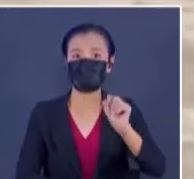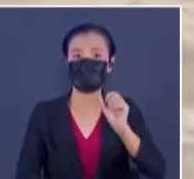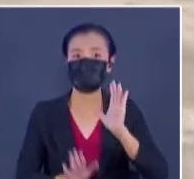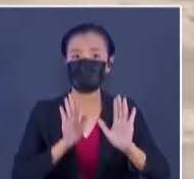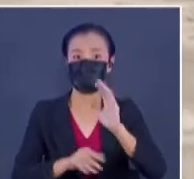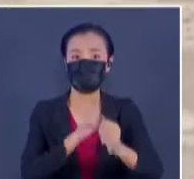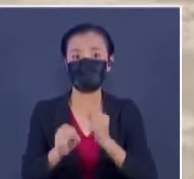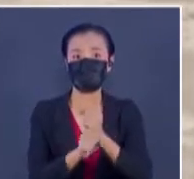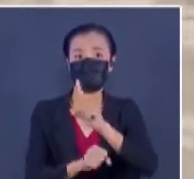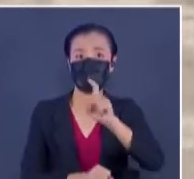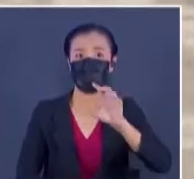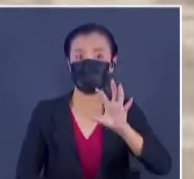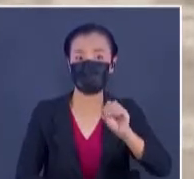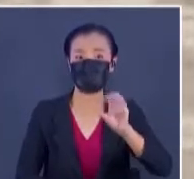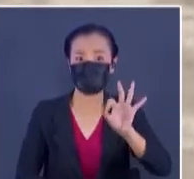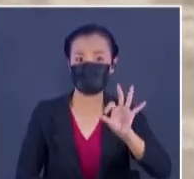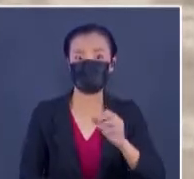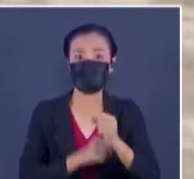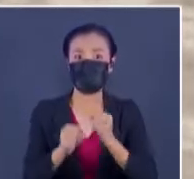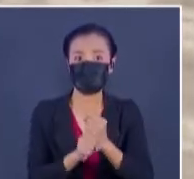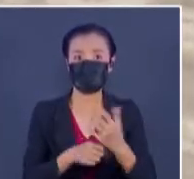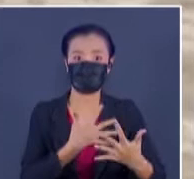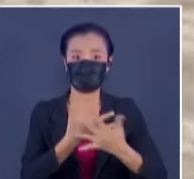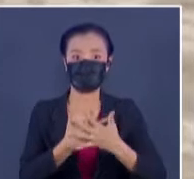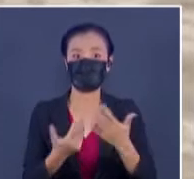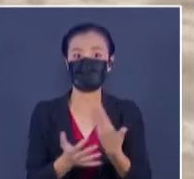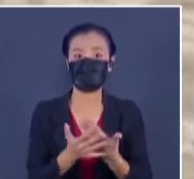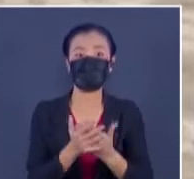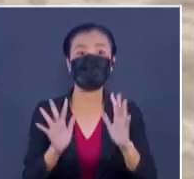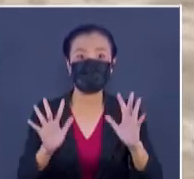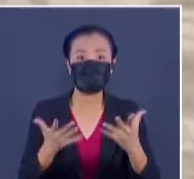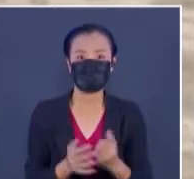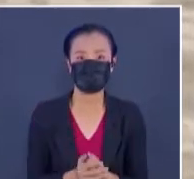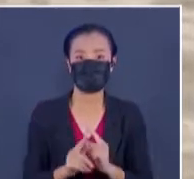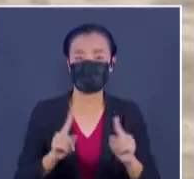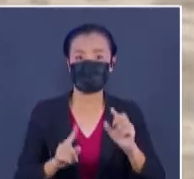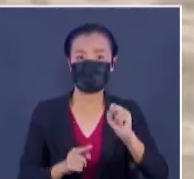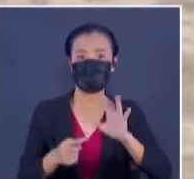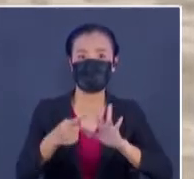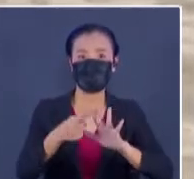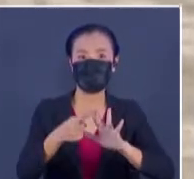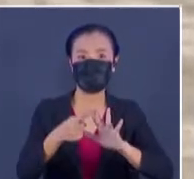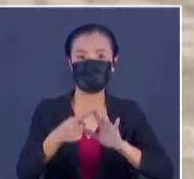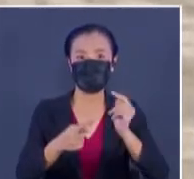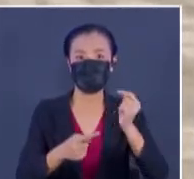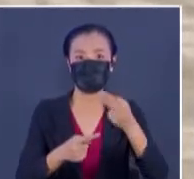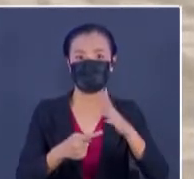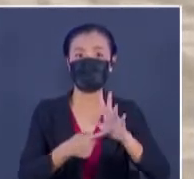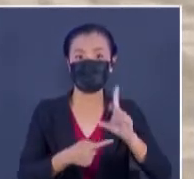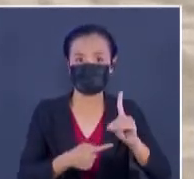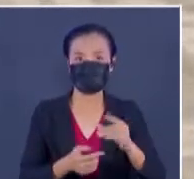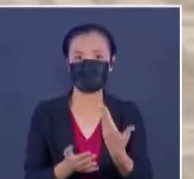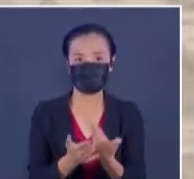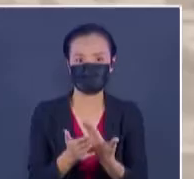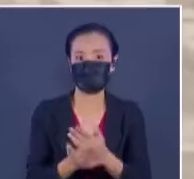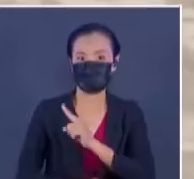มาณ159ปีครับเอานางคิดติดคุกเพราะนางคิดไม่มีตังค์หรอกครับแต่นายสุทัศน์กับกระบวนการเขาต้องชดใช้เงินที่